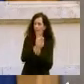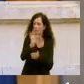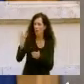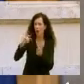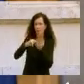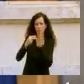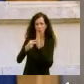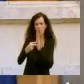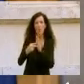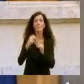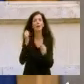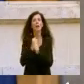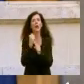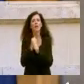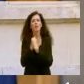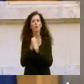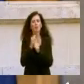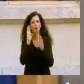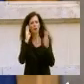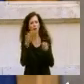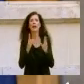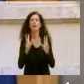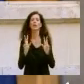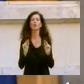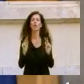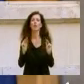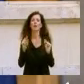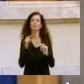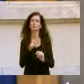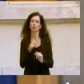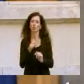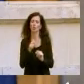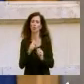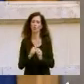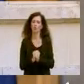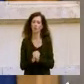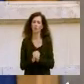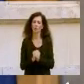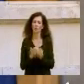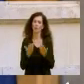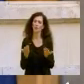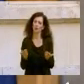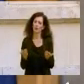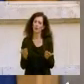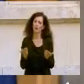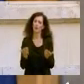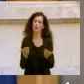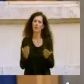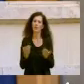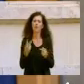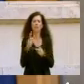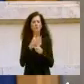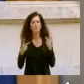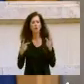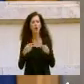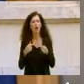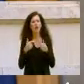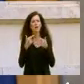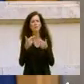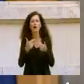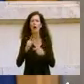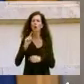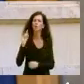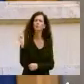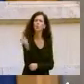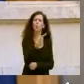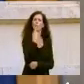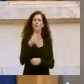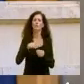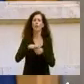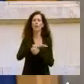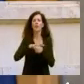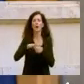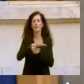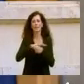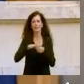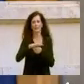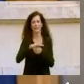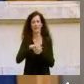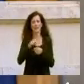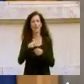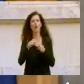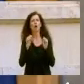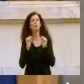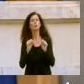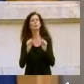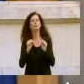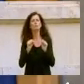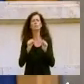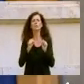all'innovazione dobbiamo rendere a portata di tutte le famiglie la banda larga per